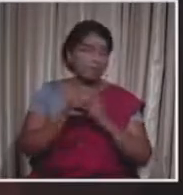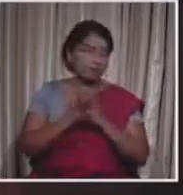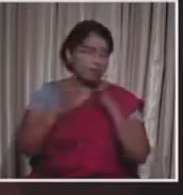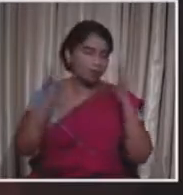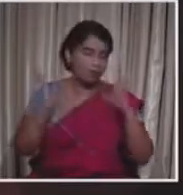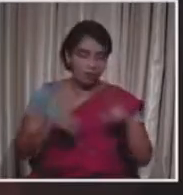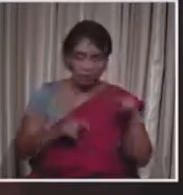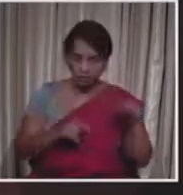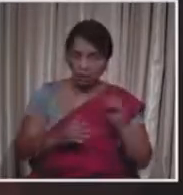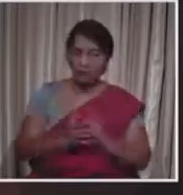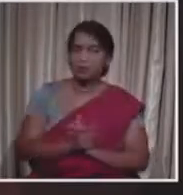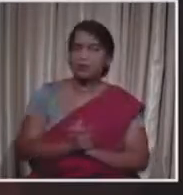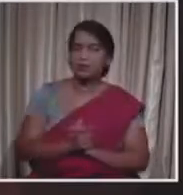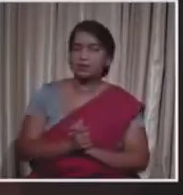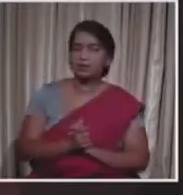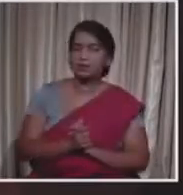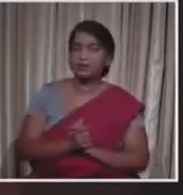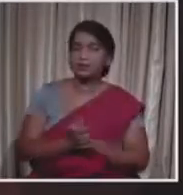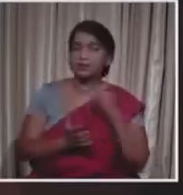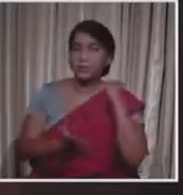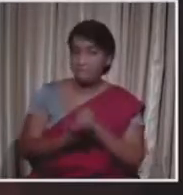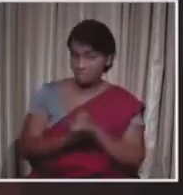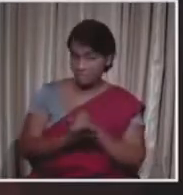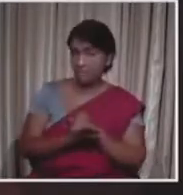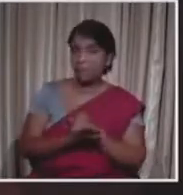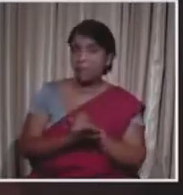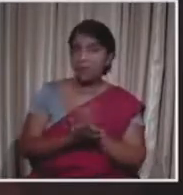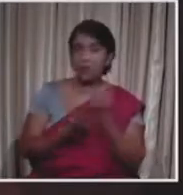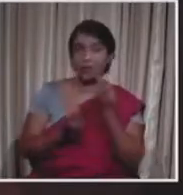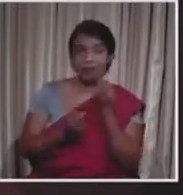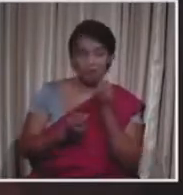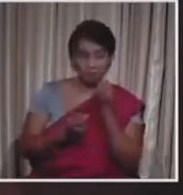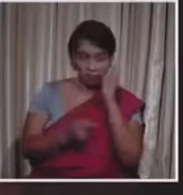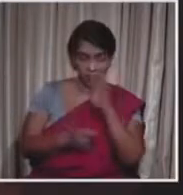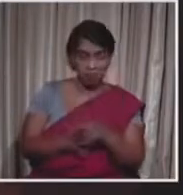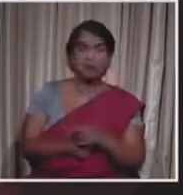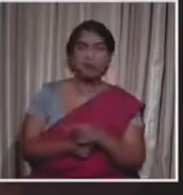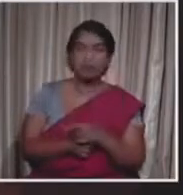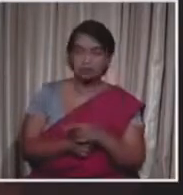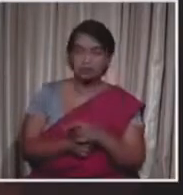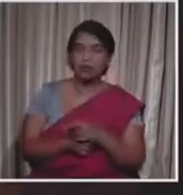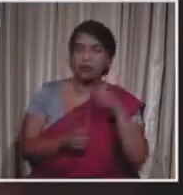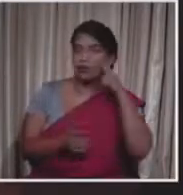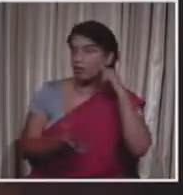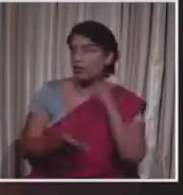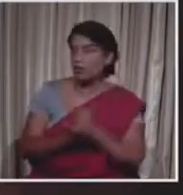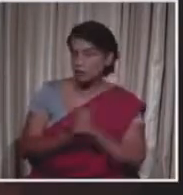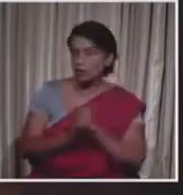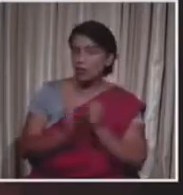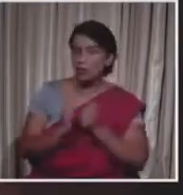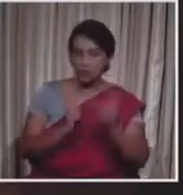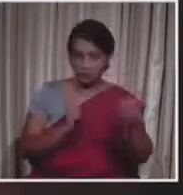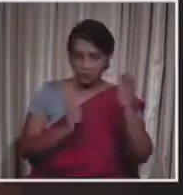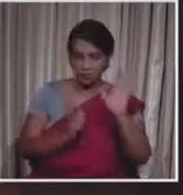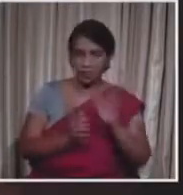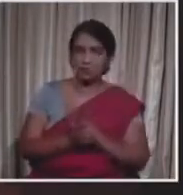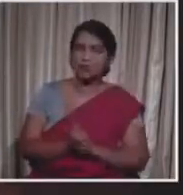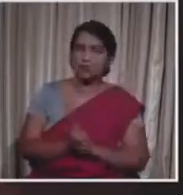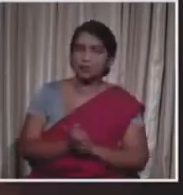තිබෙනවා බැංකු පද්ධතියේ ද්‍රවශීලීත්වය අද අමාරු තත්ත්වයකට වැටිලා